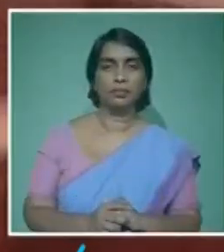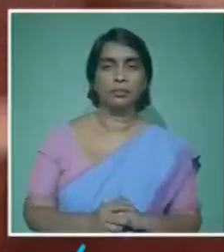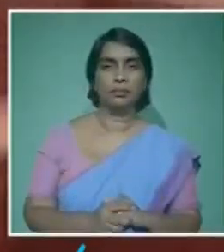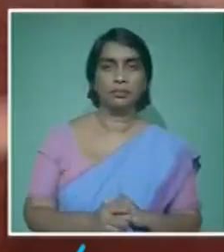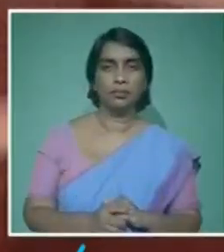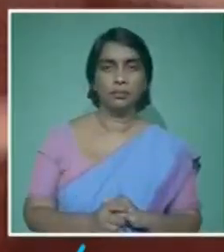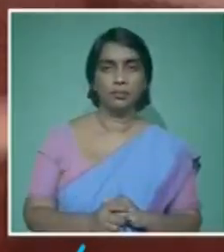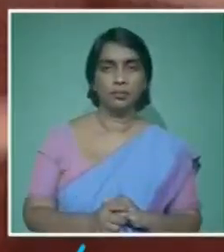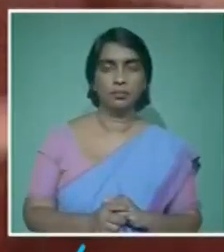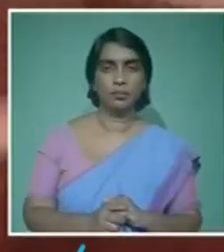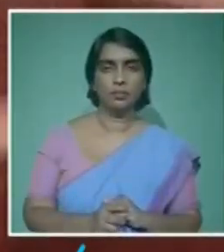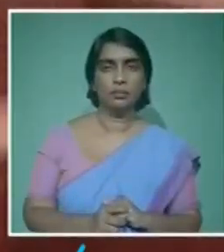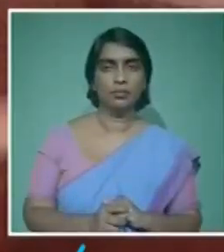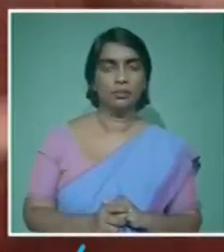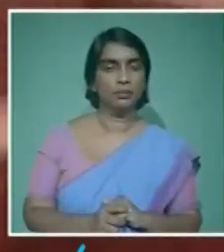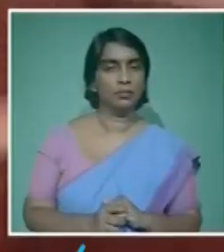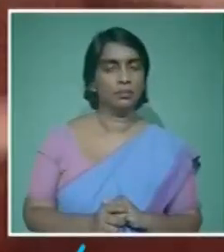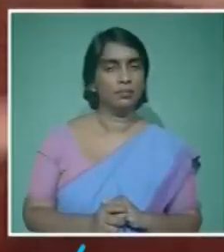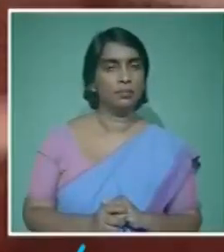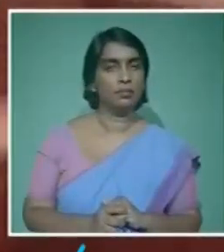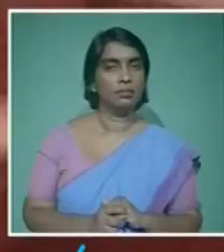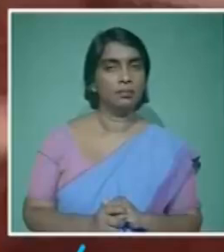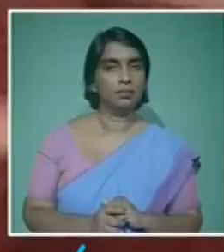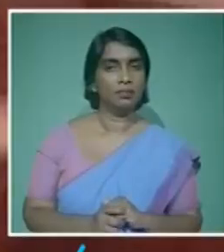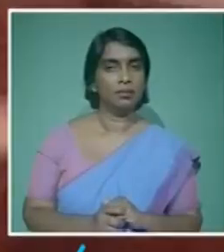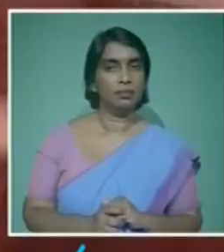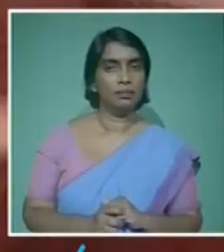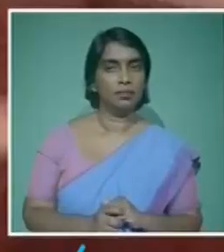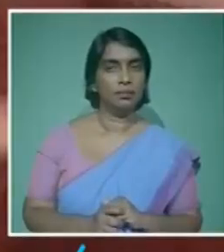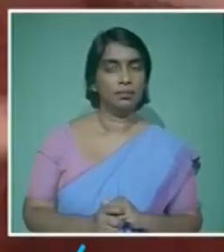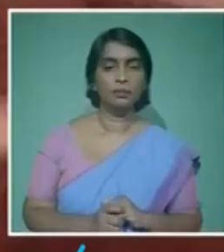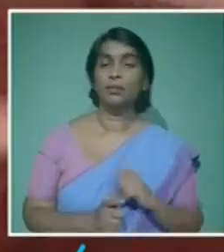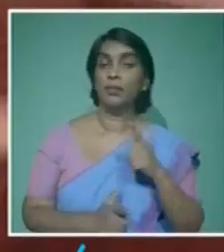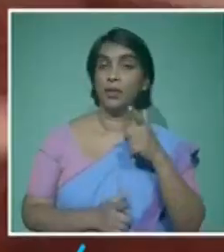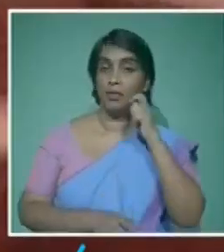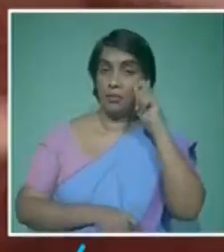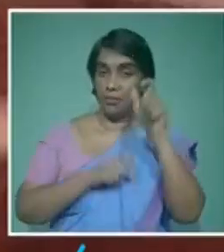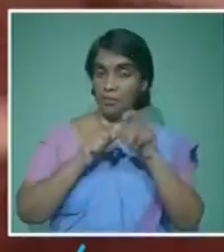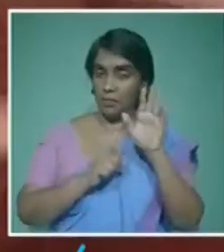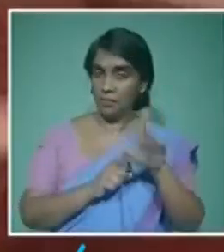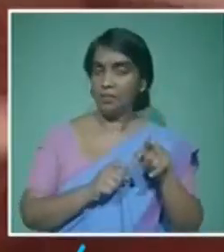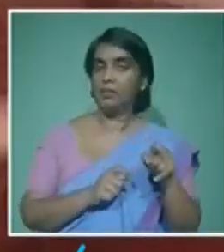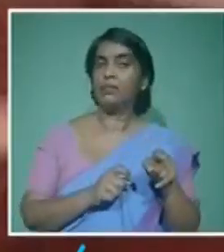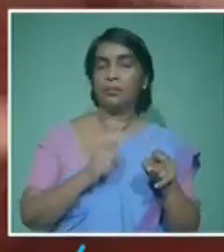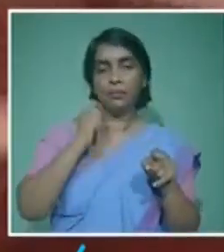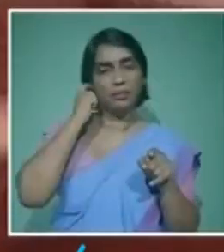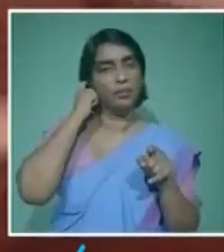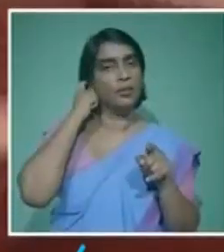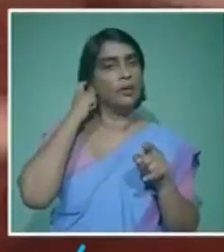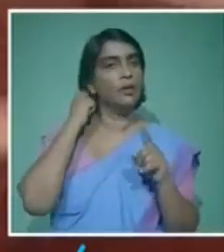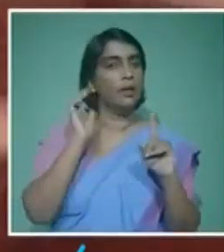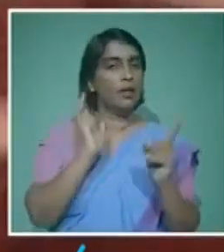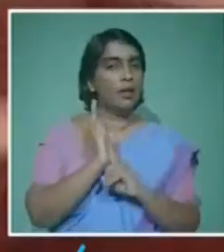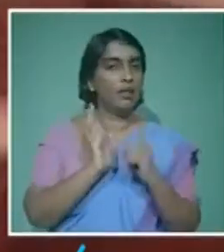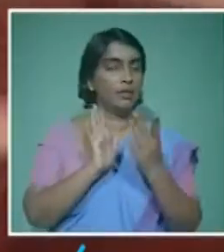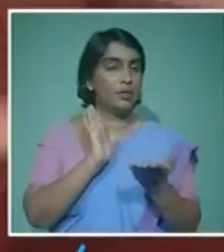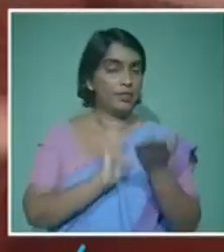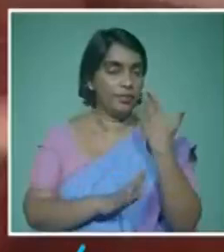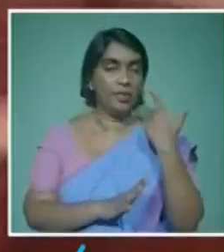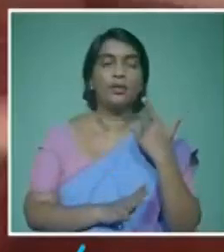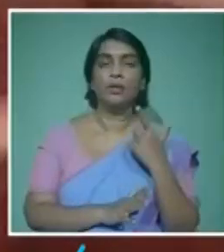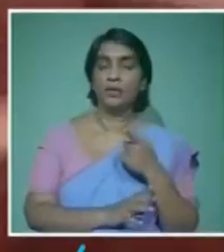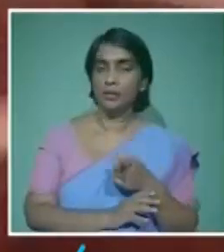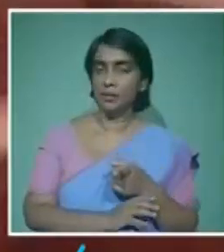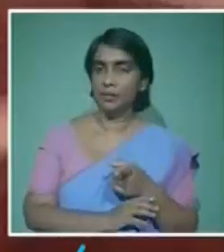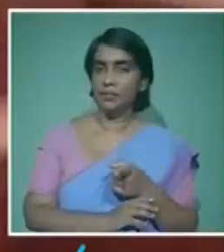1,09,520 மெட்ரிக் டன் அறுவடை கிடைத்துள்ளது. இது மொத்த மீனின உற்பத்தியில் 37.7% அதே நேரம்